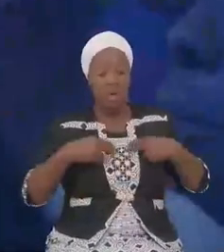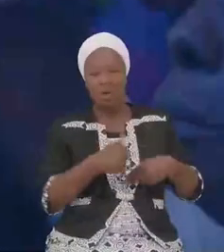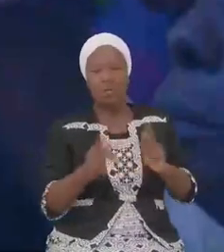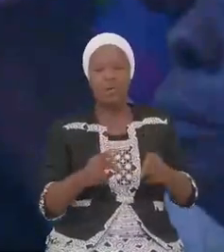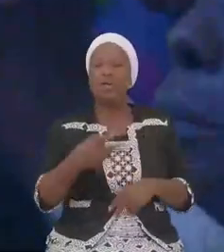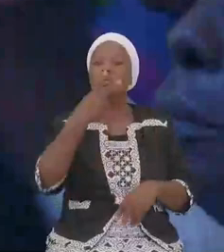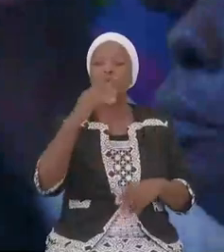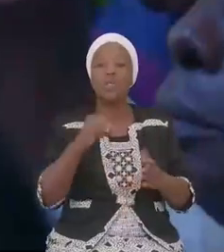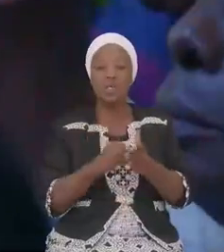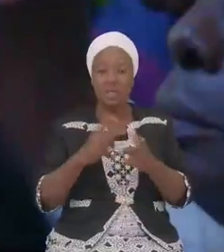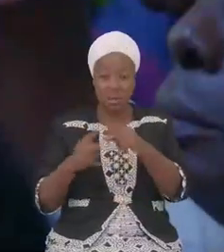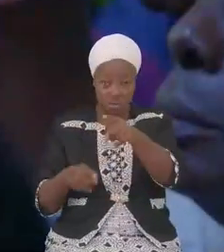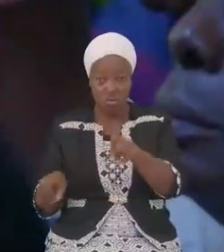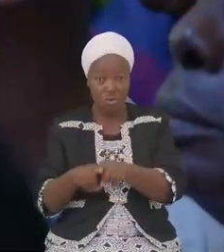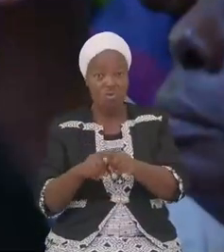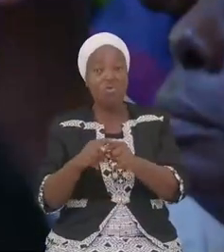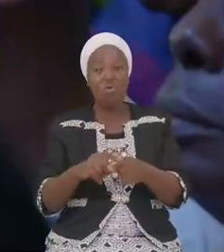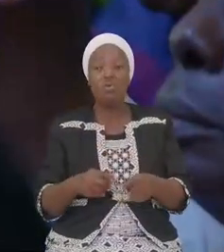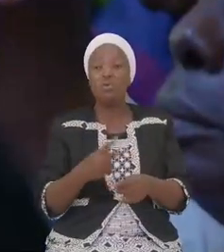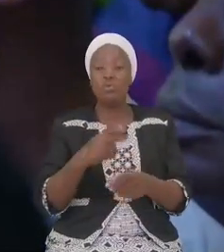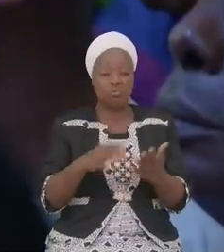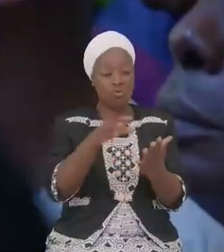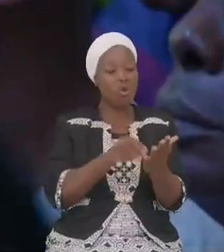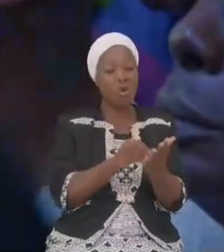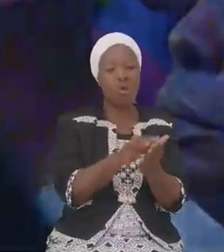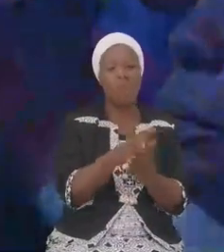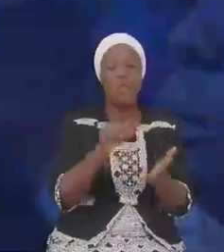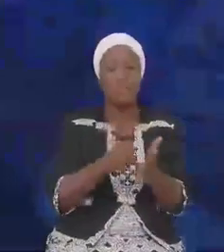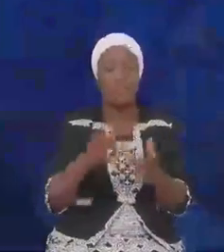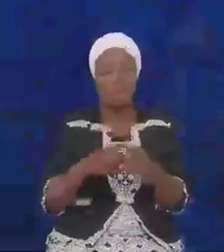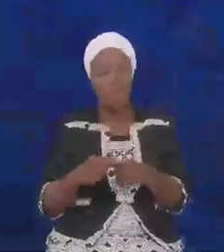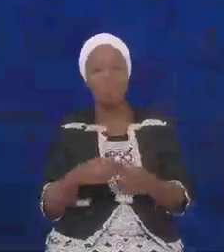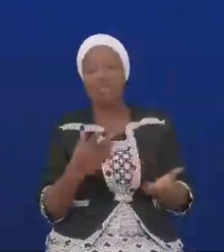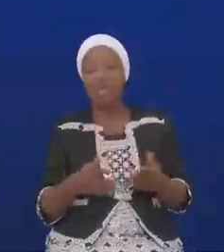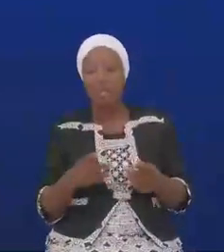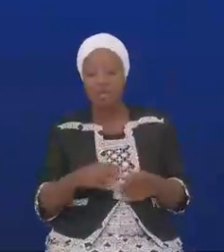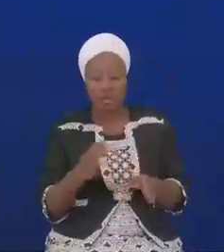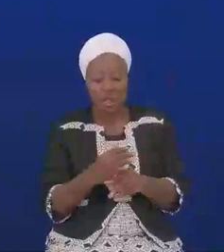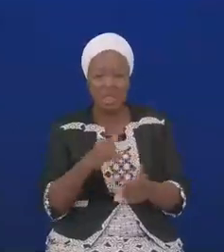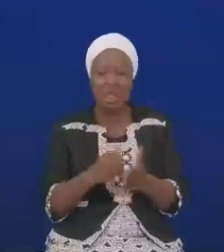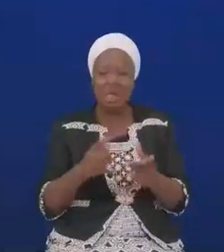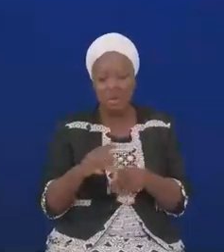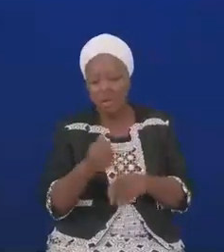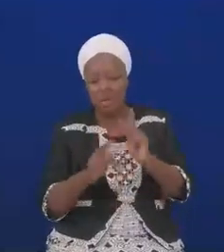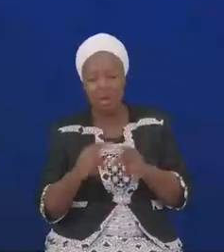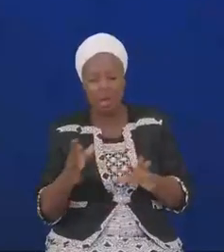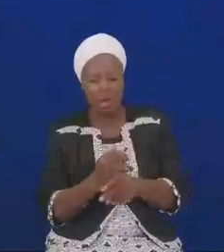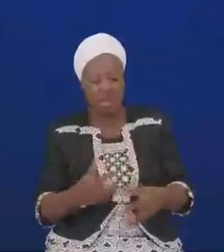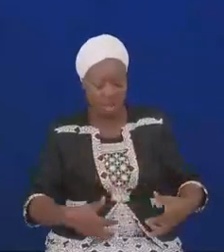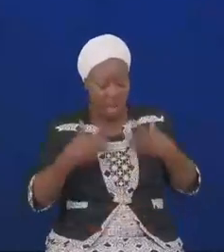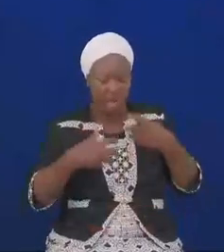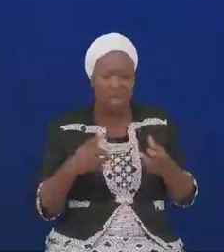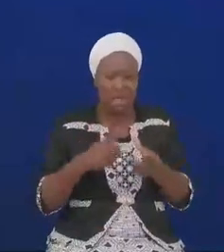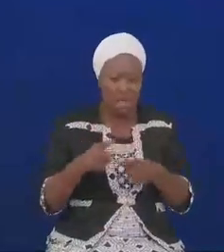donc toi aussi tu le fumes, tu te tues. Et certains s'énervent et se battent et sont violents et